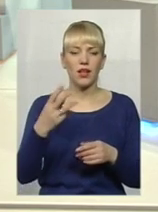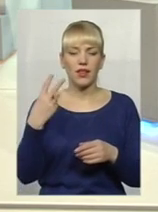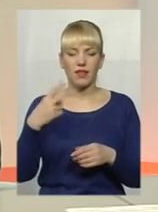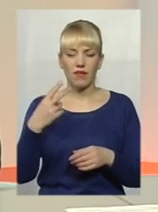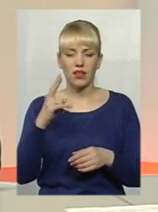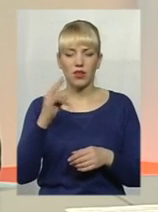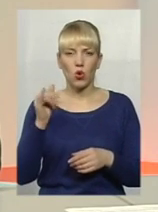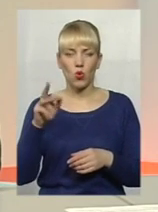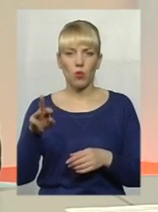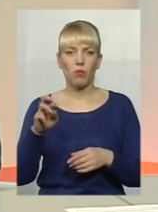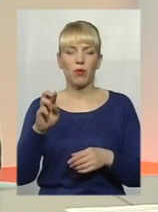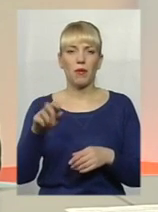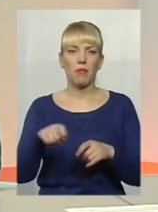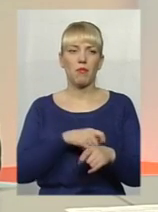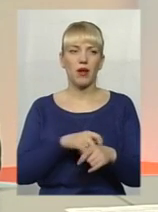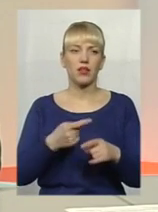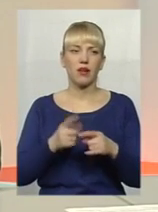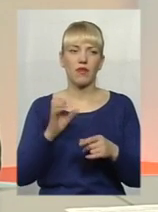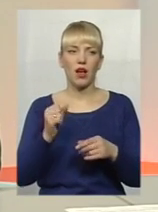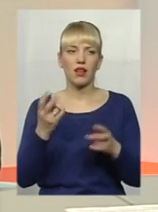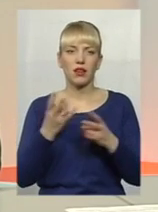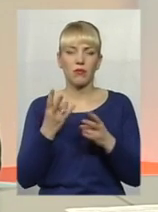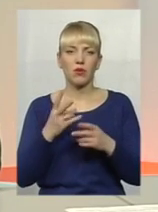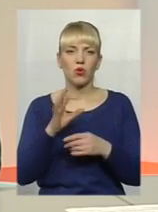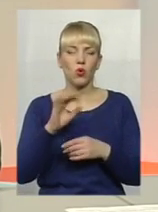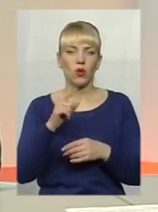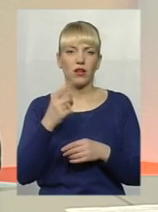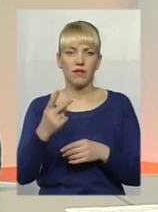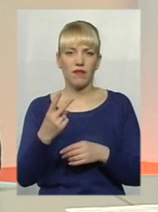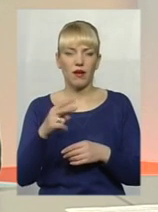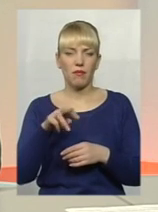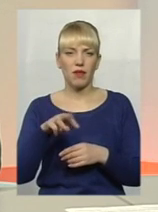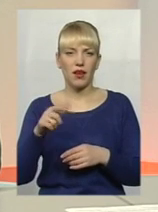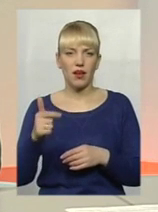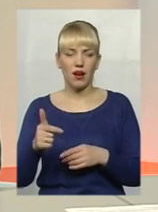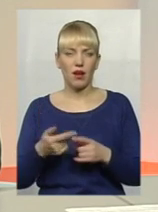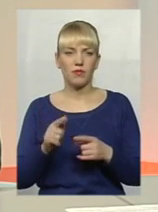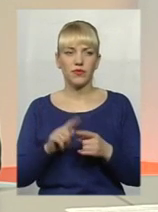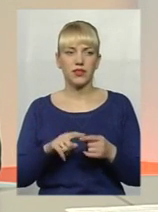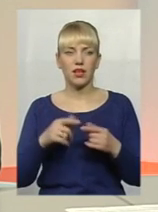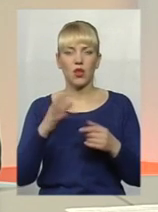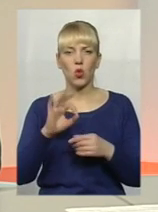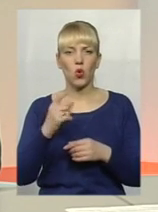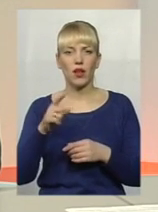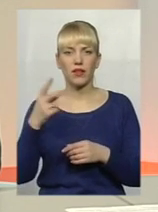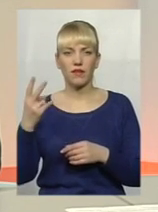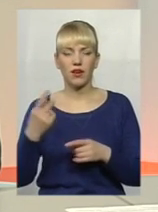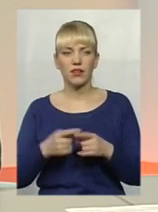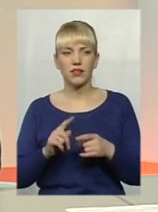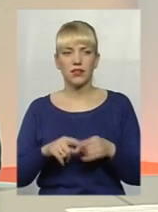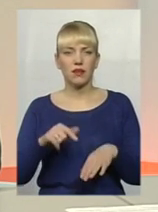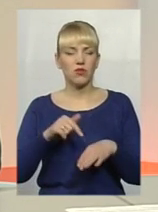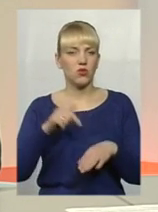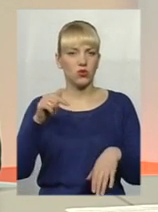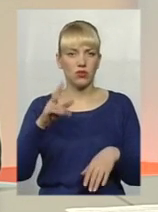місто дії буде близько 0,2 міліграм. Це вже він, а 0,2 міліграма – це гостра токсична